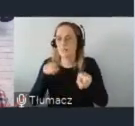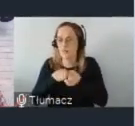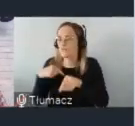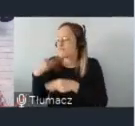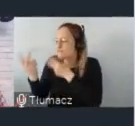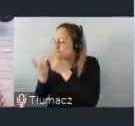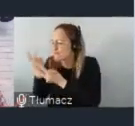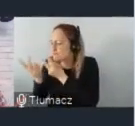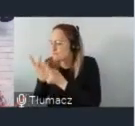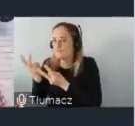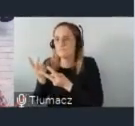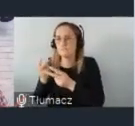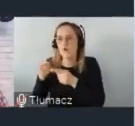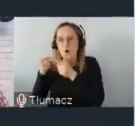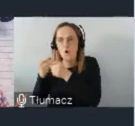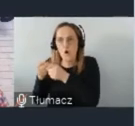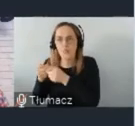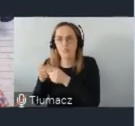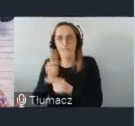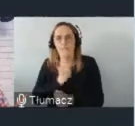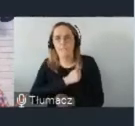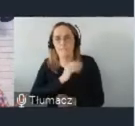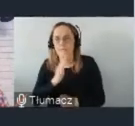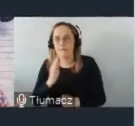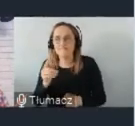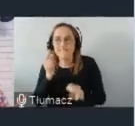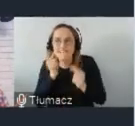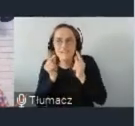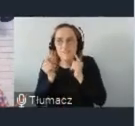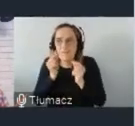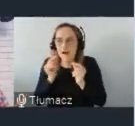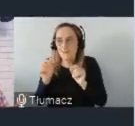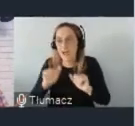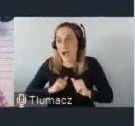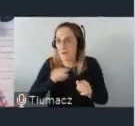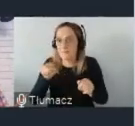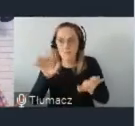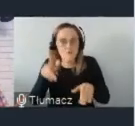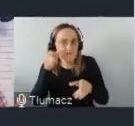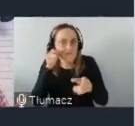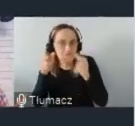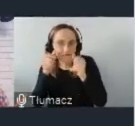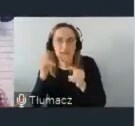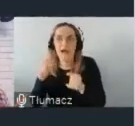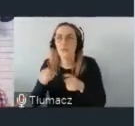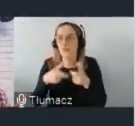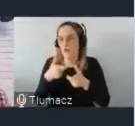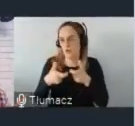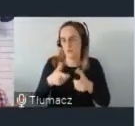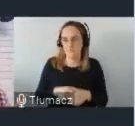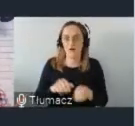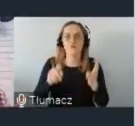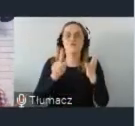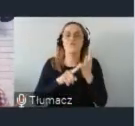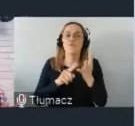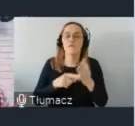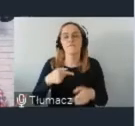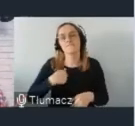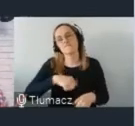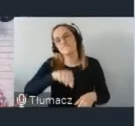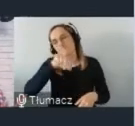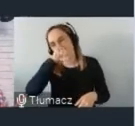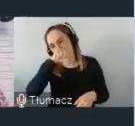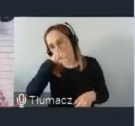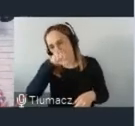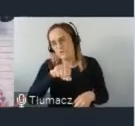kątem bibliotek też takie smaczki, żebyście od razu mogli podpatrzeć, jak inni to robią. No i czwórka, którą uwielbiam, ale